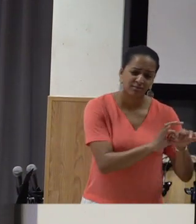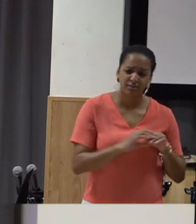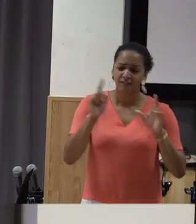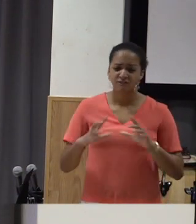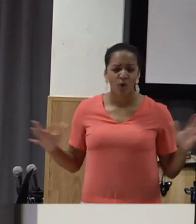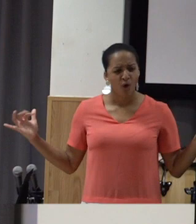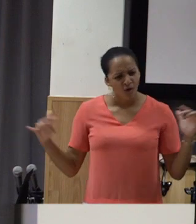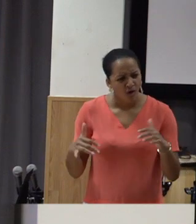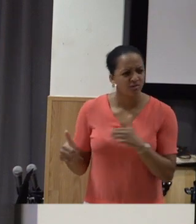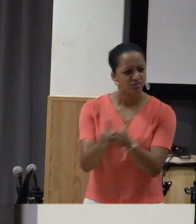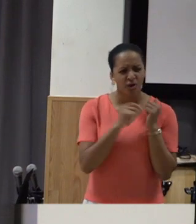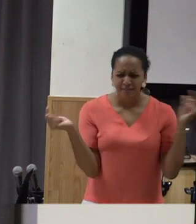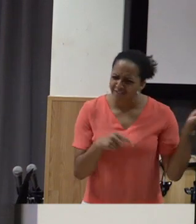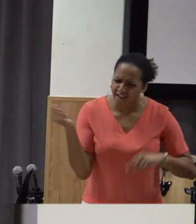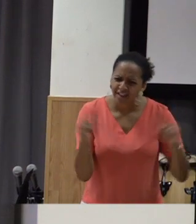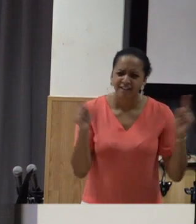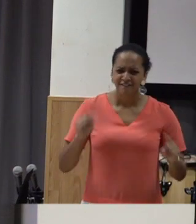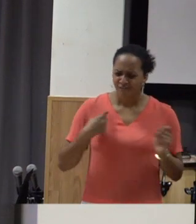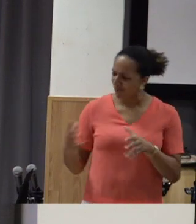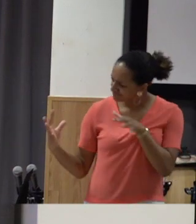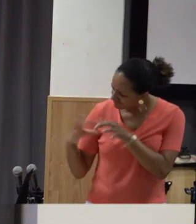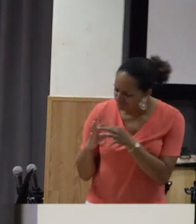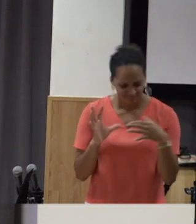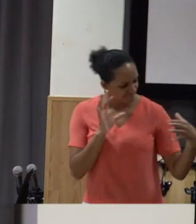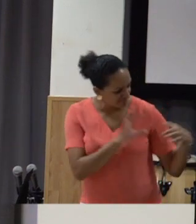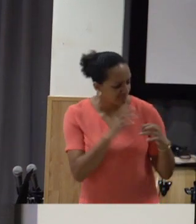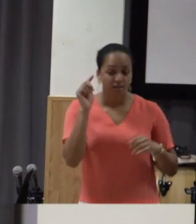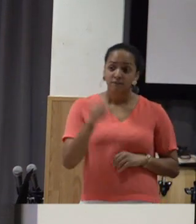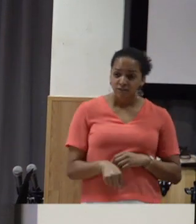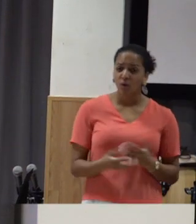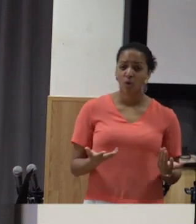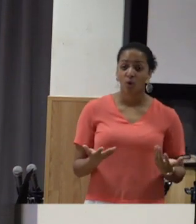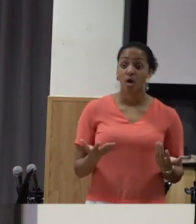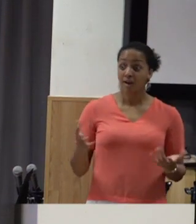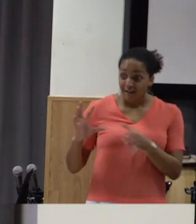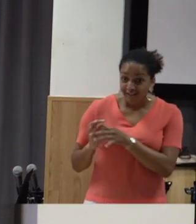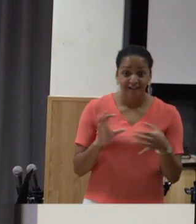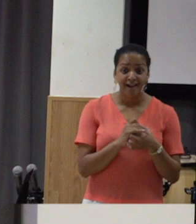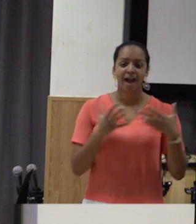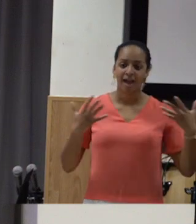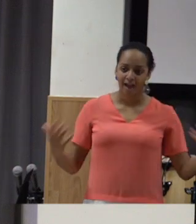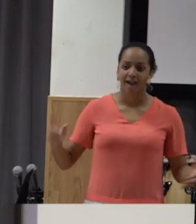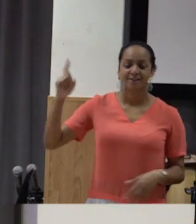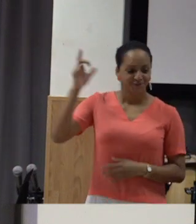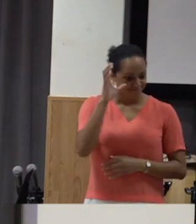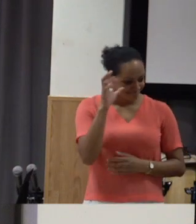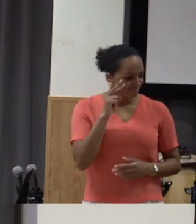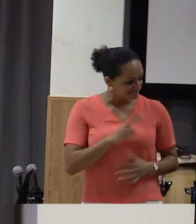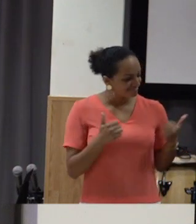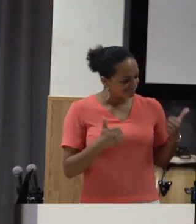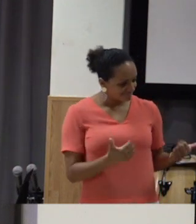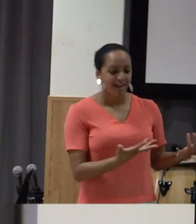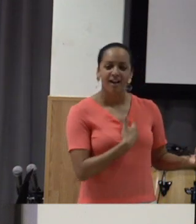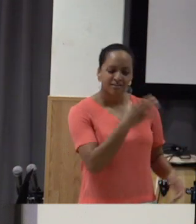nous devons venir ensemble, nous devons nous associer. Et c'est alors que nos prières seront entendues par Dieu et que nous recevrons de